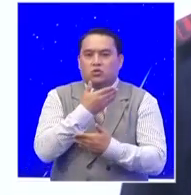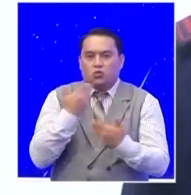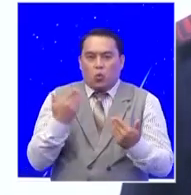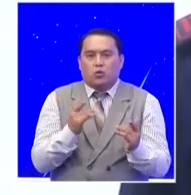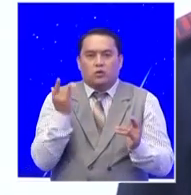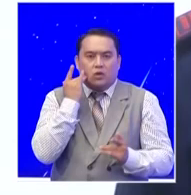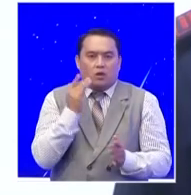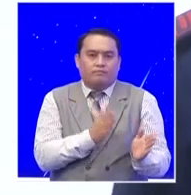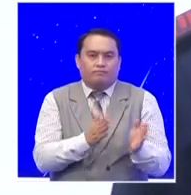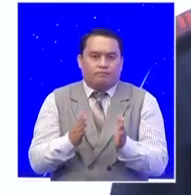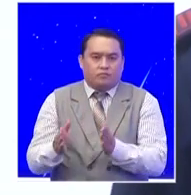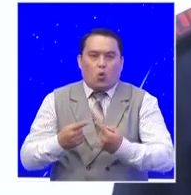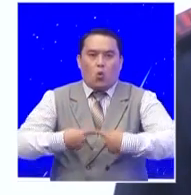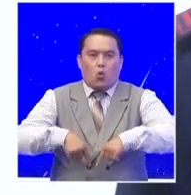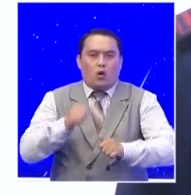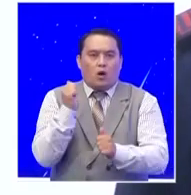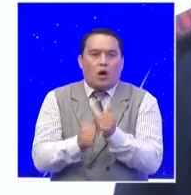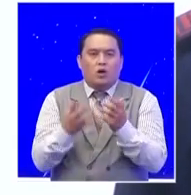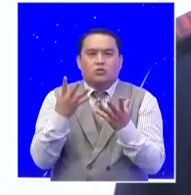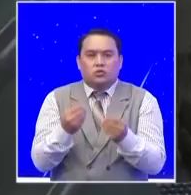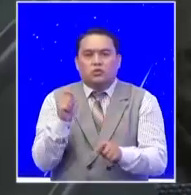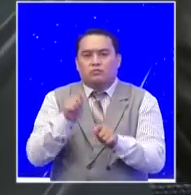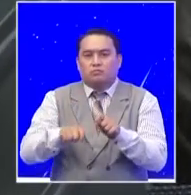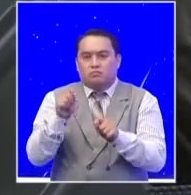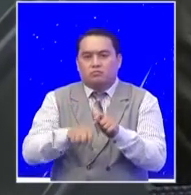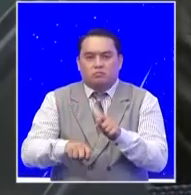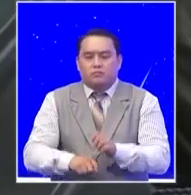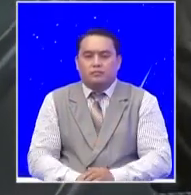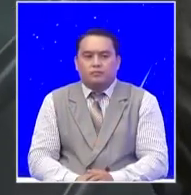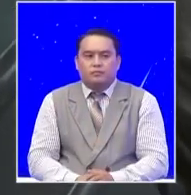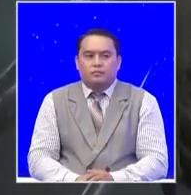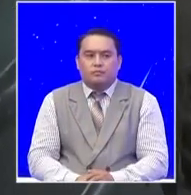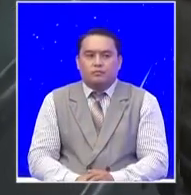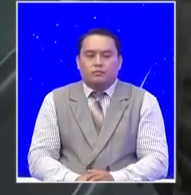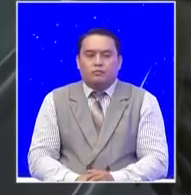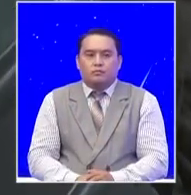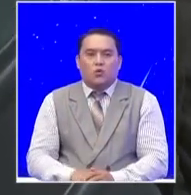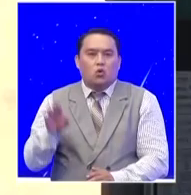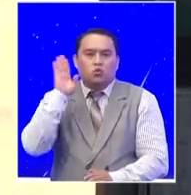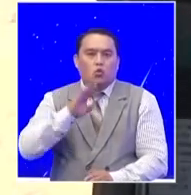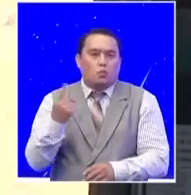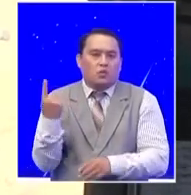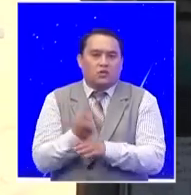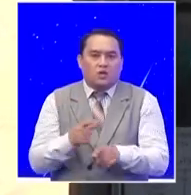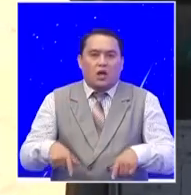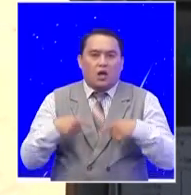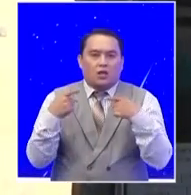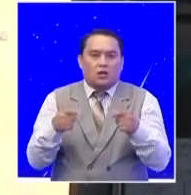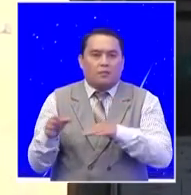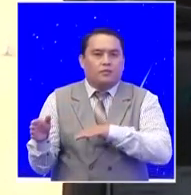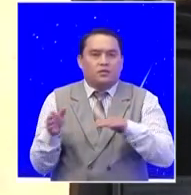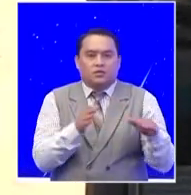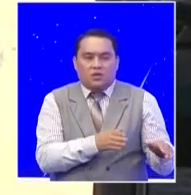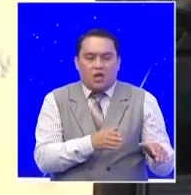бәрі департамент бақылауында. Күнделікті тексеріс жүргізіліп тұрады. Су тасқынының бірінші кезеңі өтті, бірақ босаң суға әлі ерте дейді